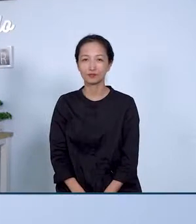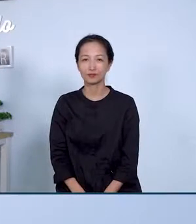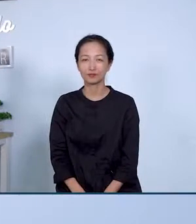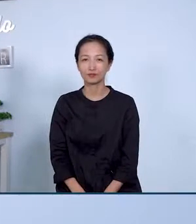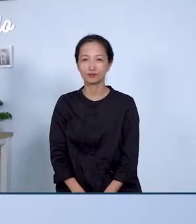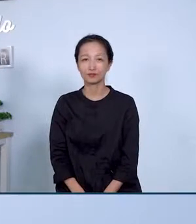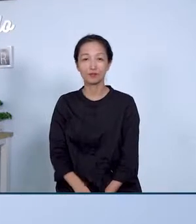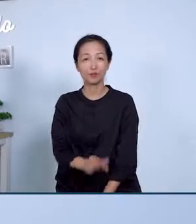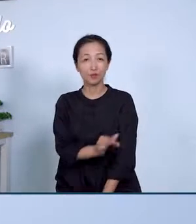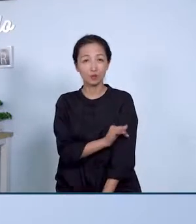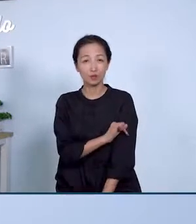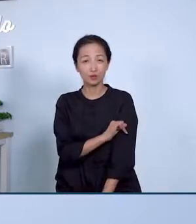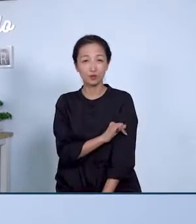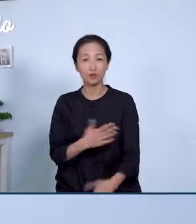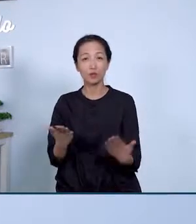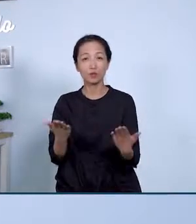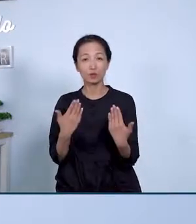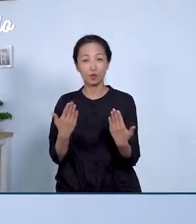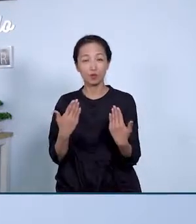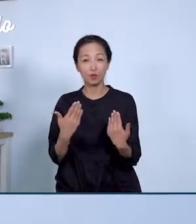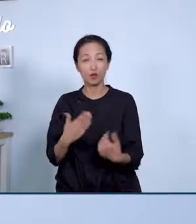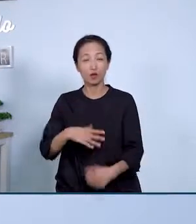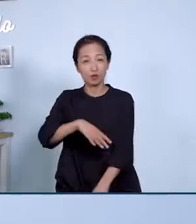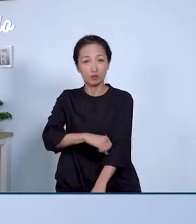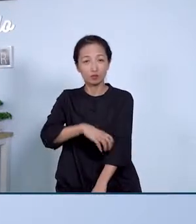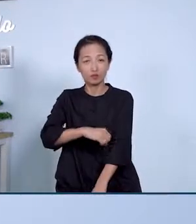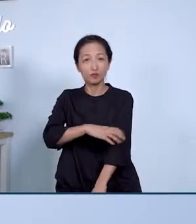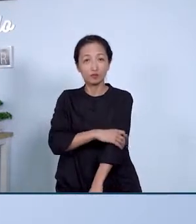三，护士，请帮我测血压。